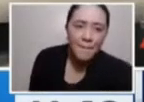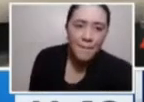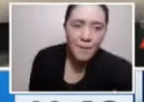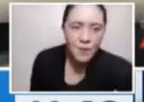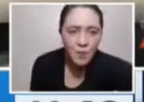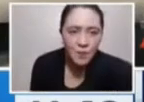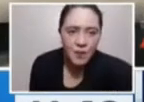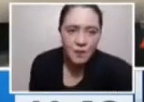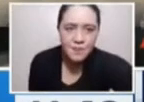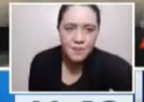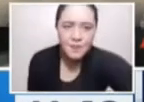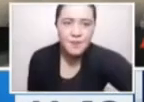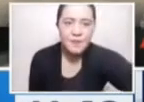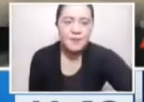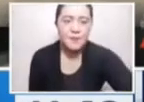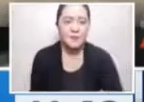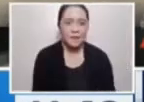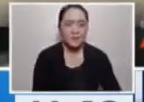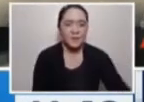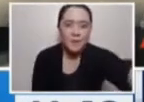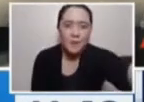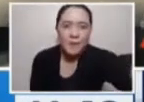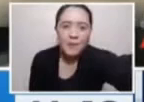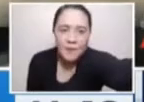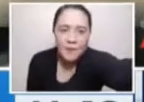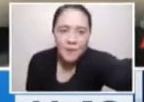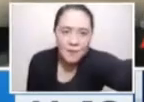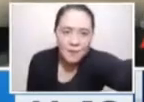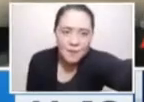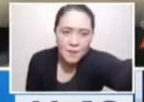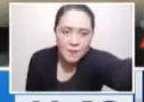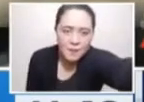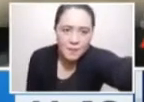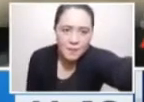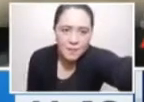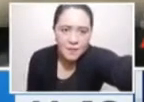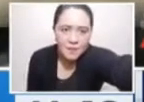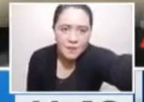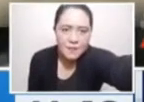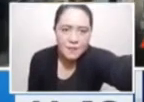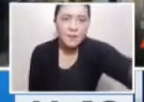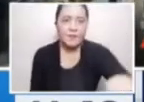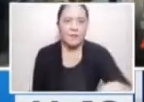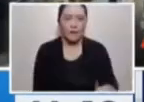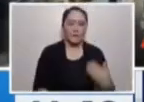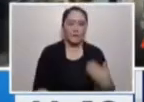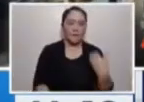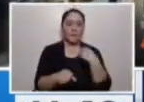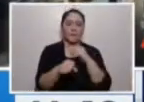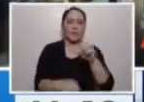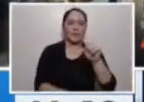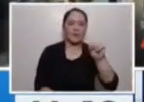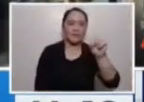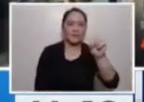at kinakayanan pang tawirin maging ang makitid at marupok na tulay na yari sa kawayan